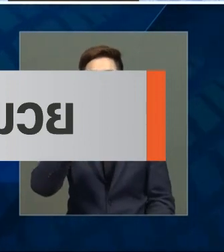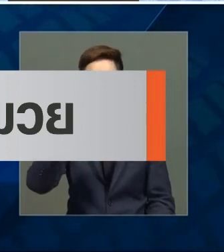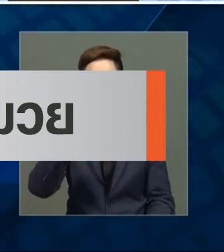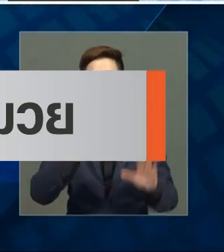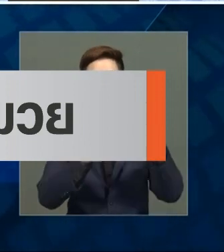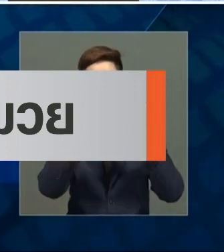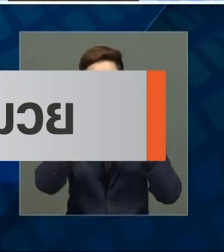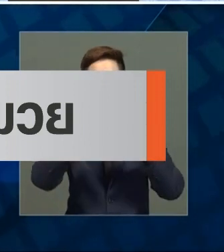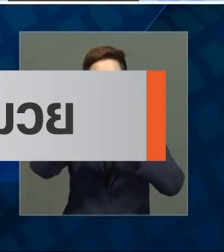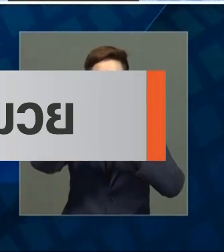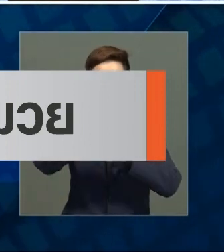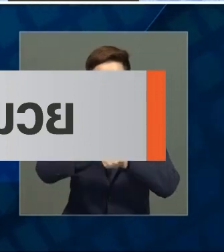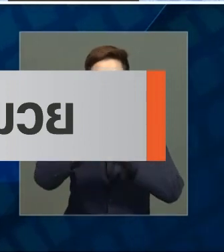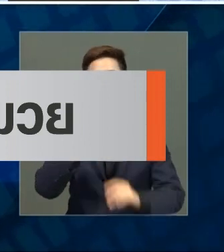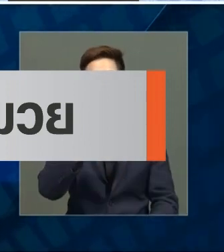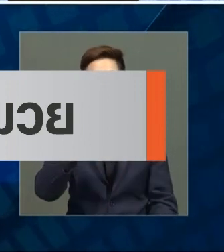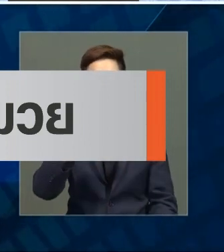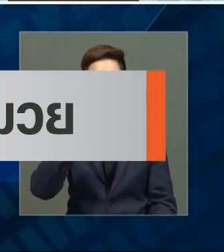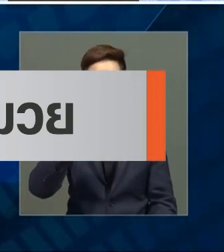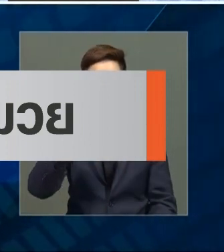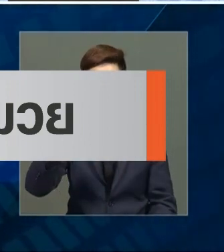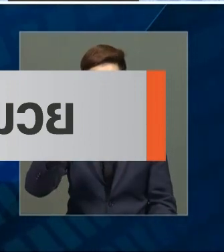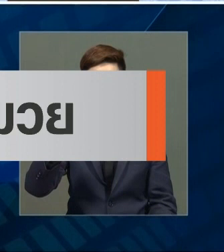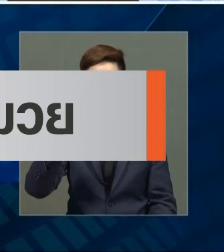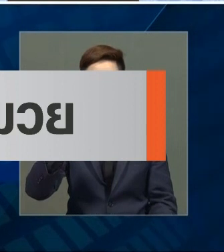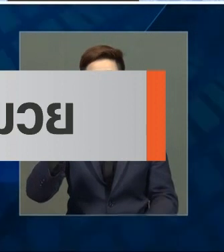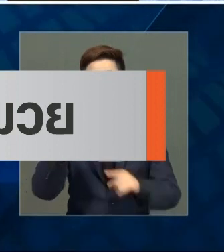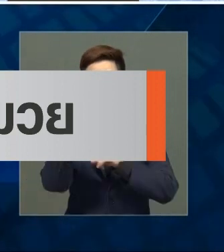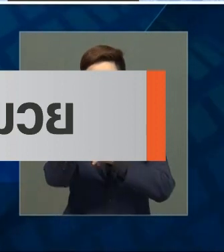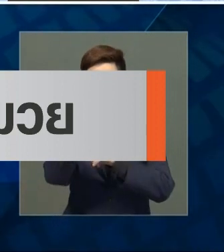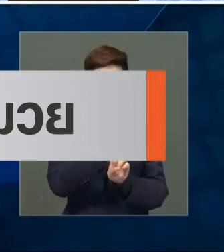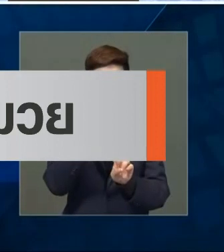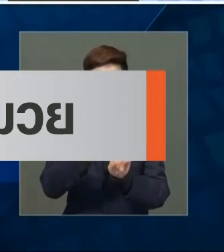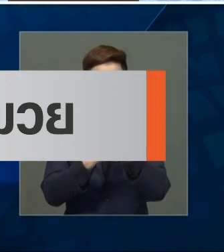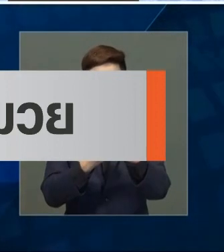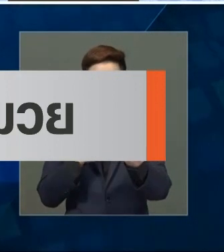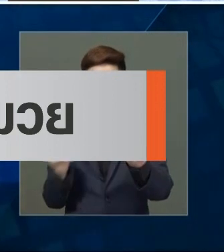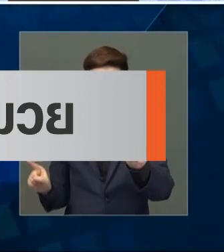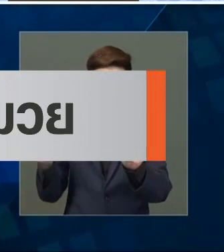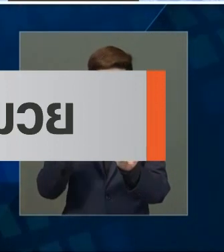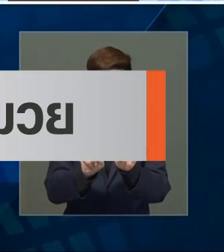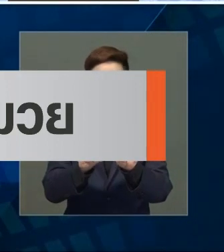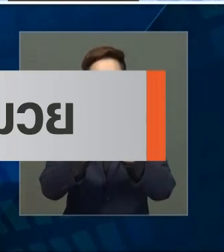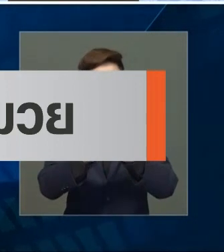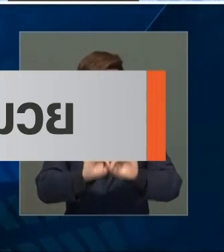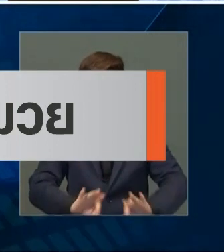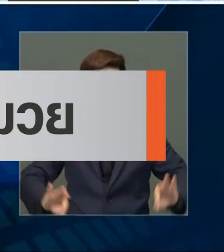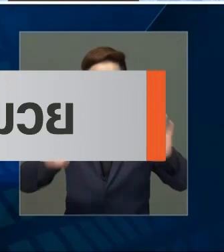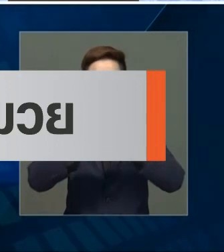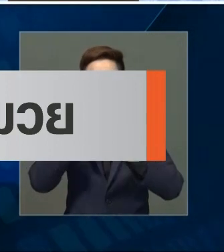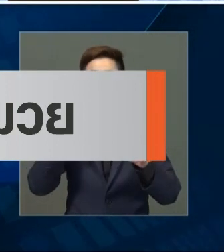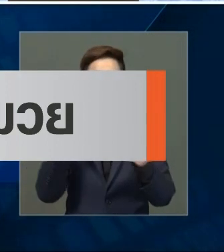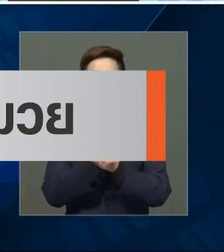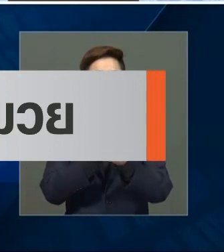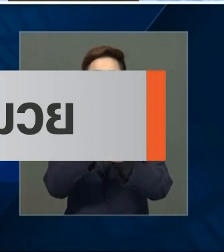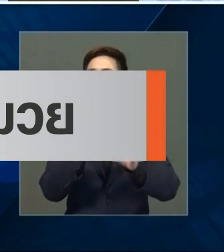วมกันไม่ใส่หน้ากากอนามัยและมีความถี่ในการทำความสะอาดจุดสัมผัสค่อนข้างน้อยมากซึ่งเป็นมาตรการพื้น